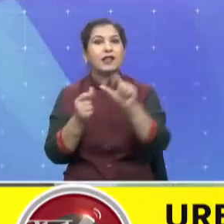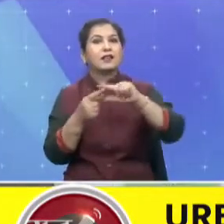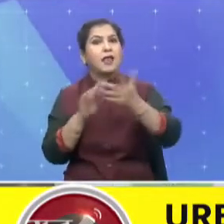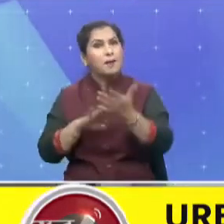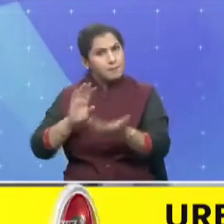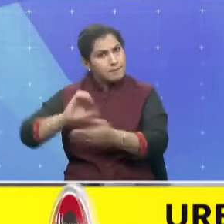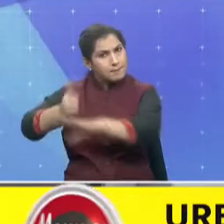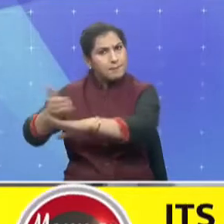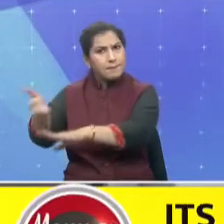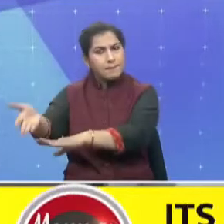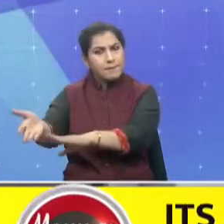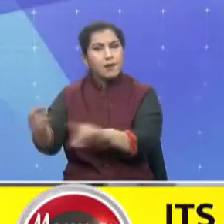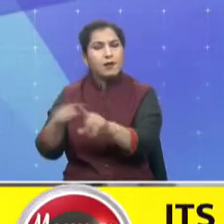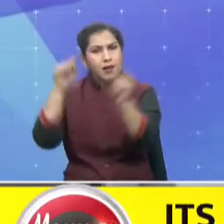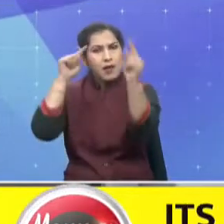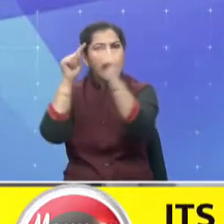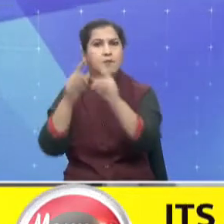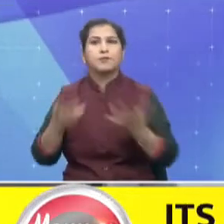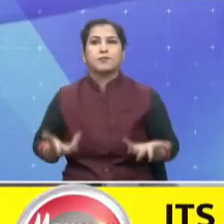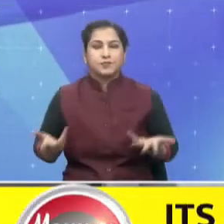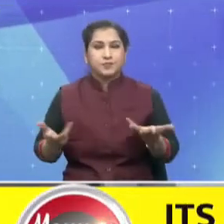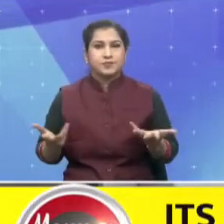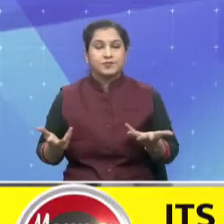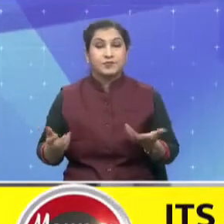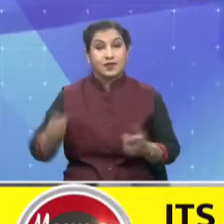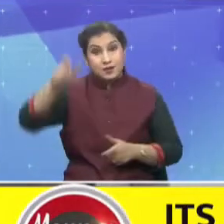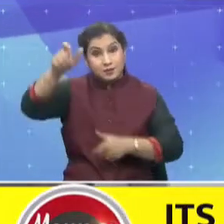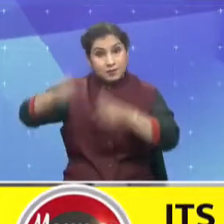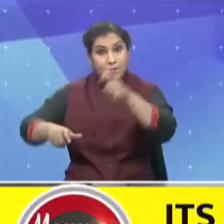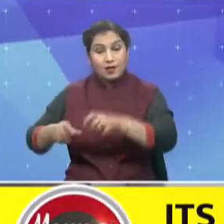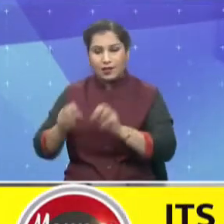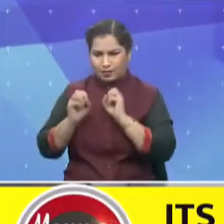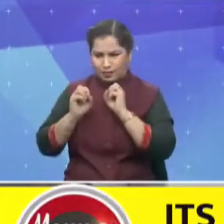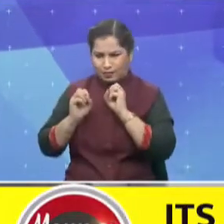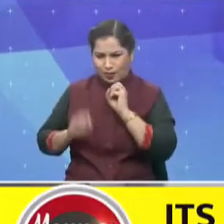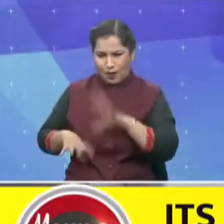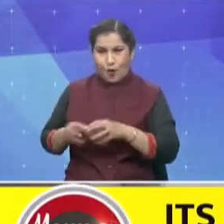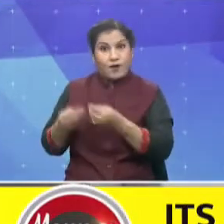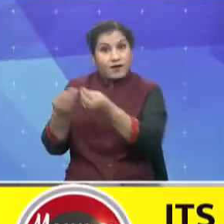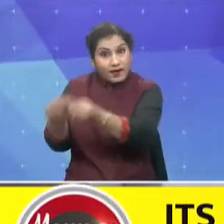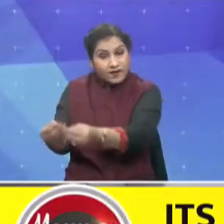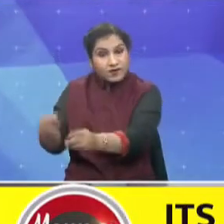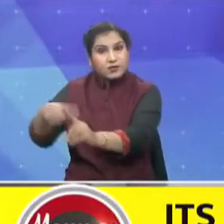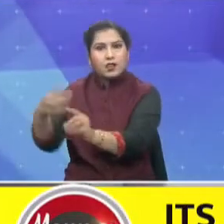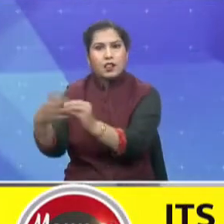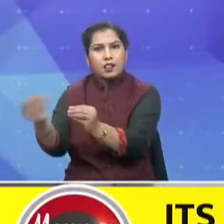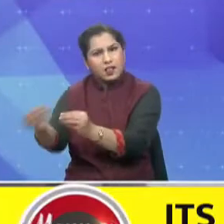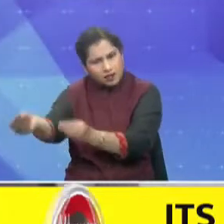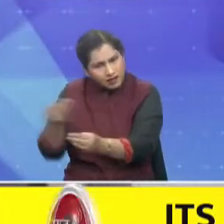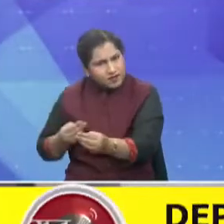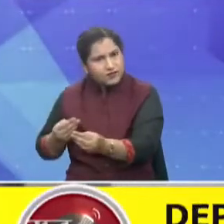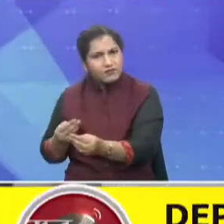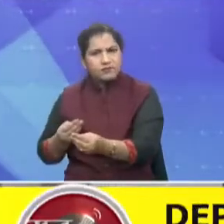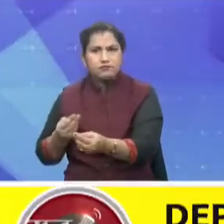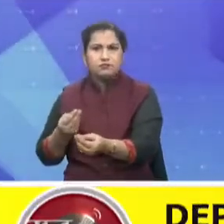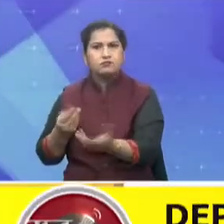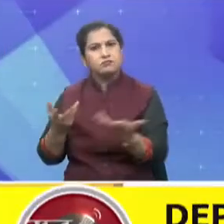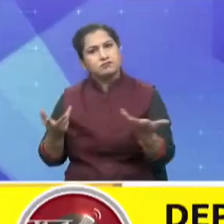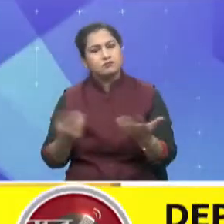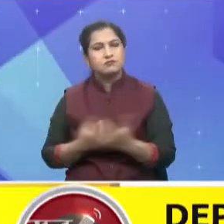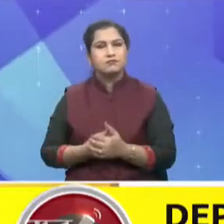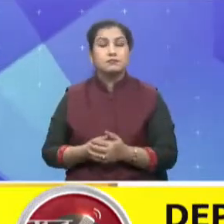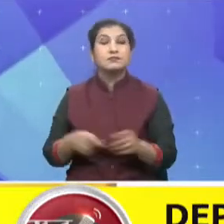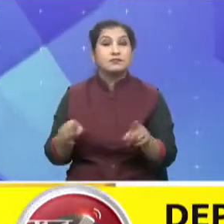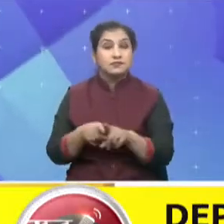है। इसका उद्देश्य है कि लोग कचरा दें और बदले में कैश लेकर जाएं।